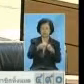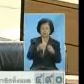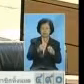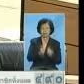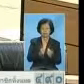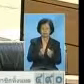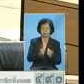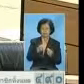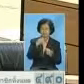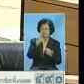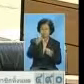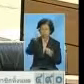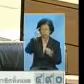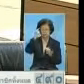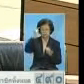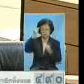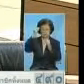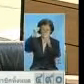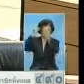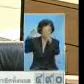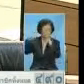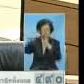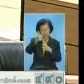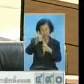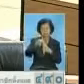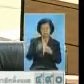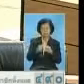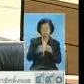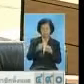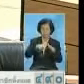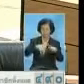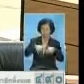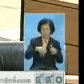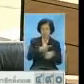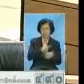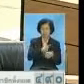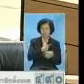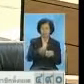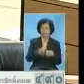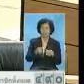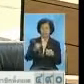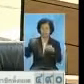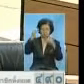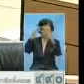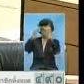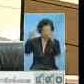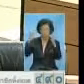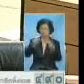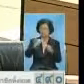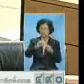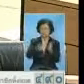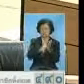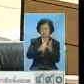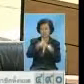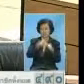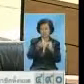ชาชนก็จะชื่นชมสนับสนุนและเลือกกลับมาแต่หากว่าใครมีวิสัยทัศน์ไม่ดีเนี่ยนะครับไม่สามารถรับแก้ปัญหาบ้านเมืองได้เนี่ย